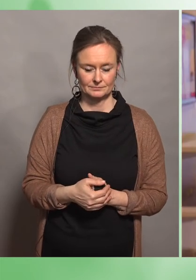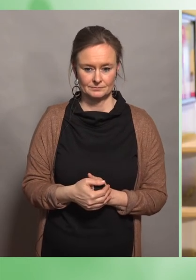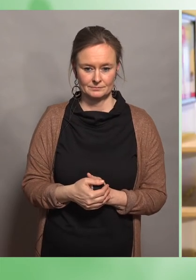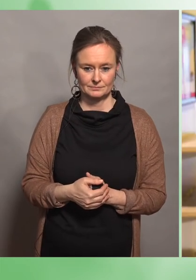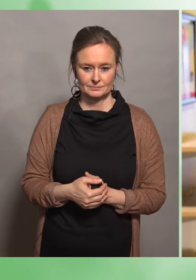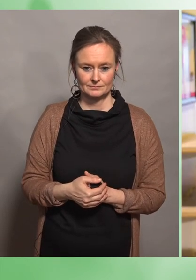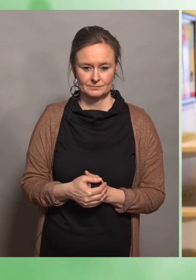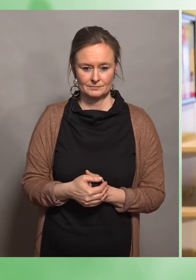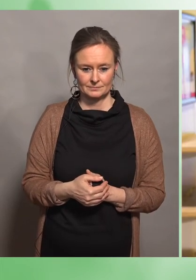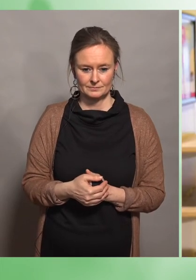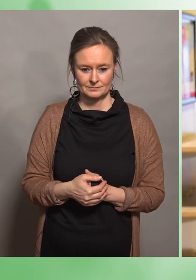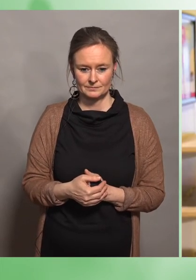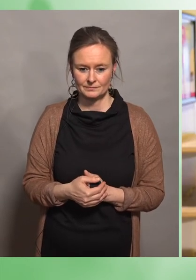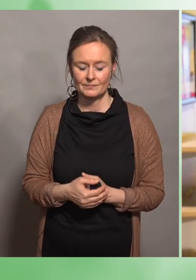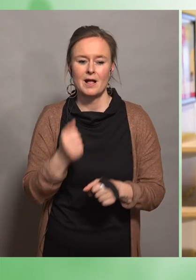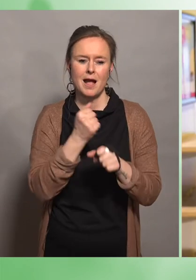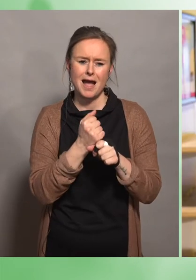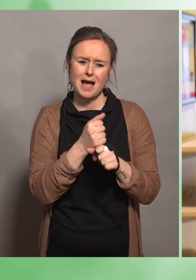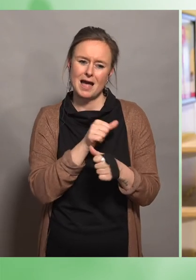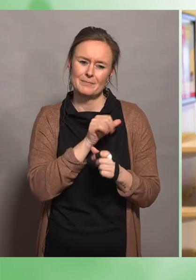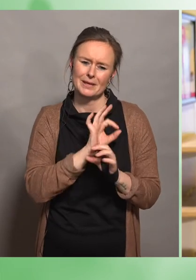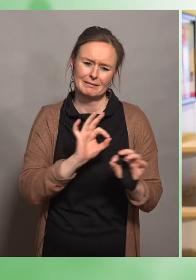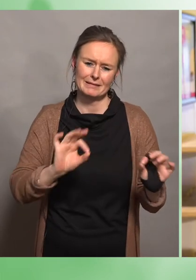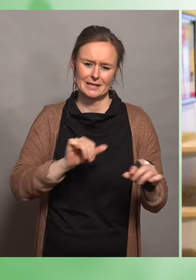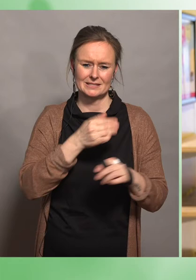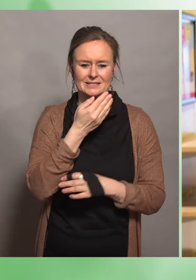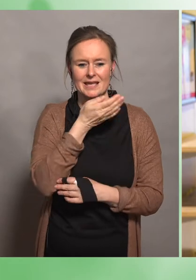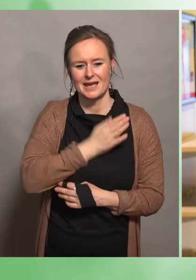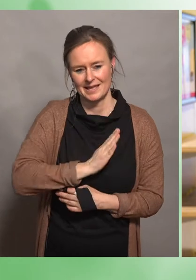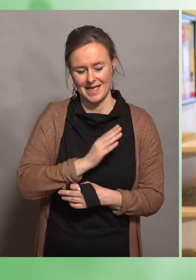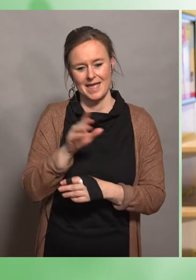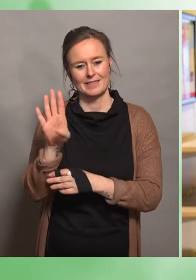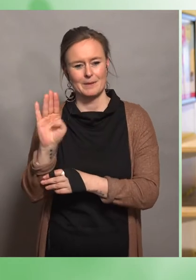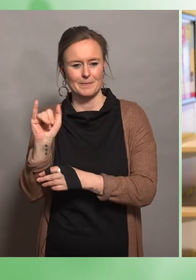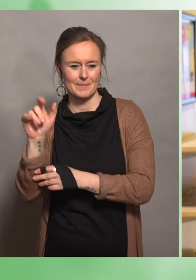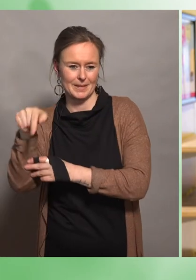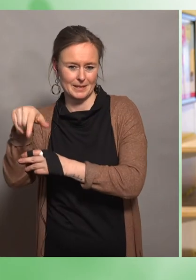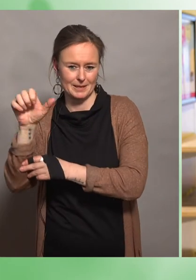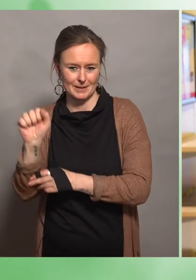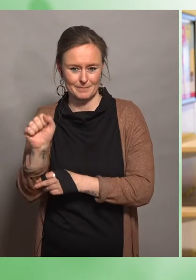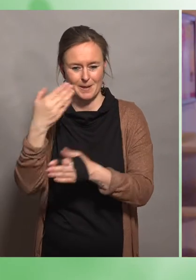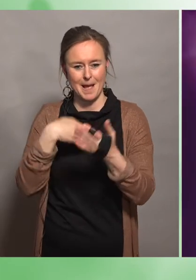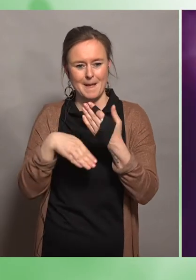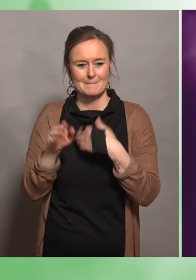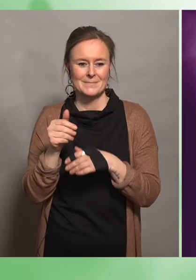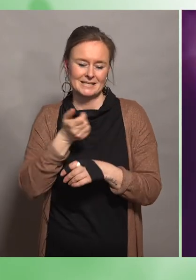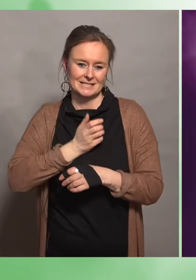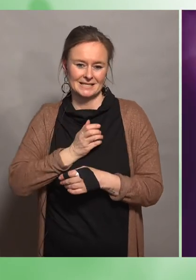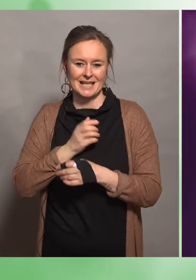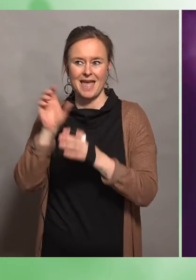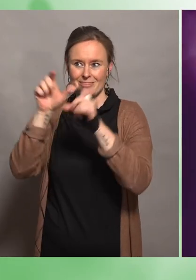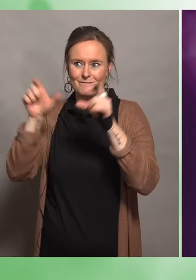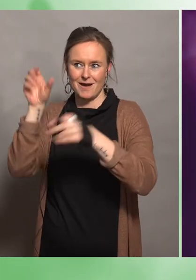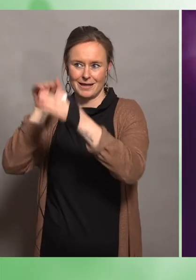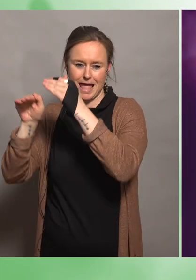Ich arbeite sehr gerne bei Bipa und das freut mich wirklich und am meisten mag ich gerne die Ware verräumen.